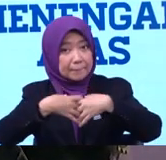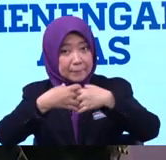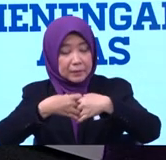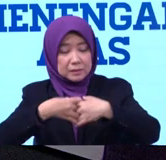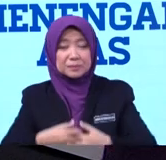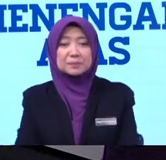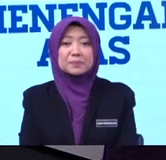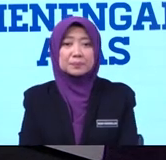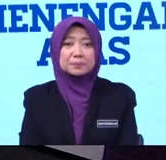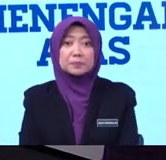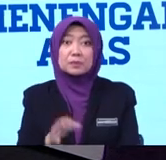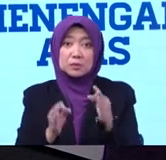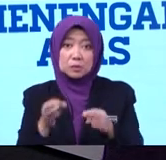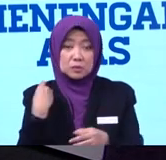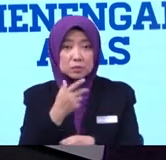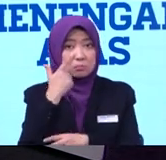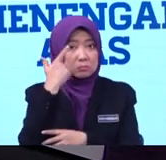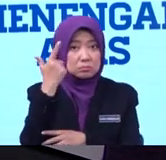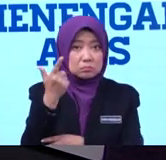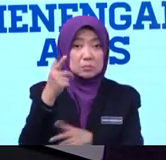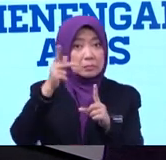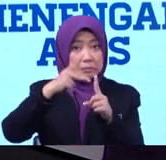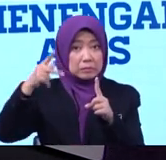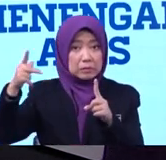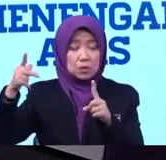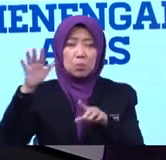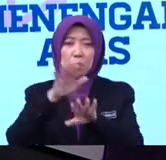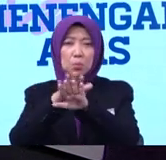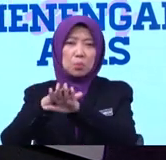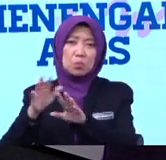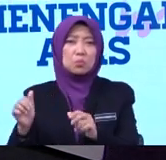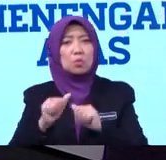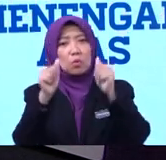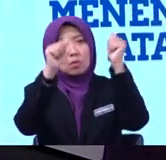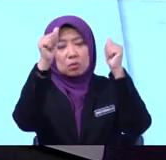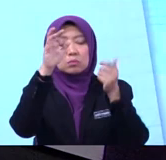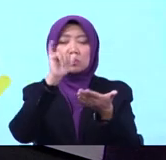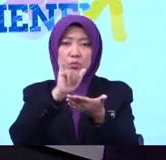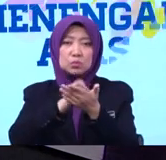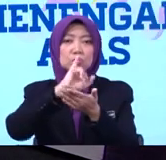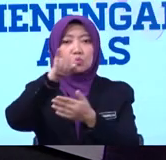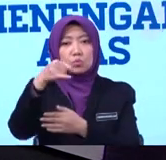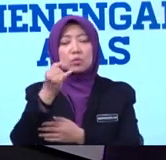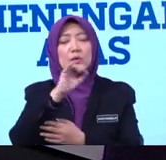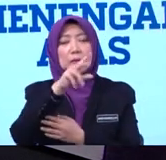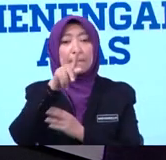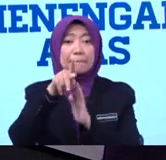terlihat di kawasan perkilangan kalau ada asap itu juga menyebabkan pencemaran